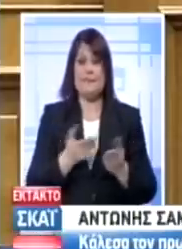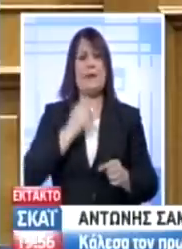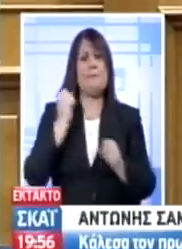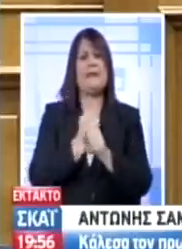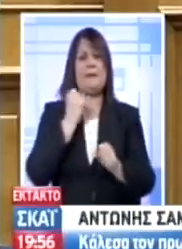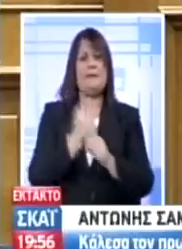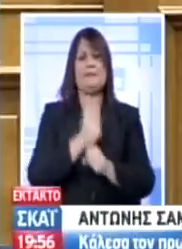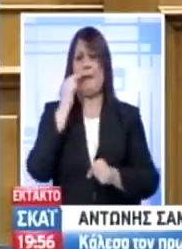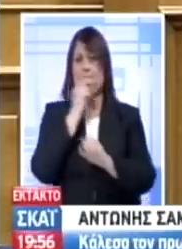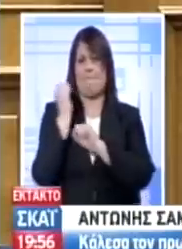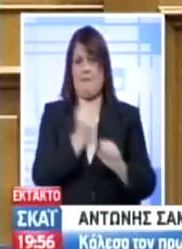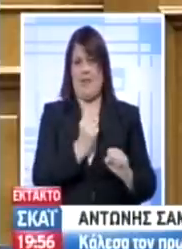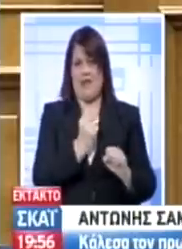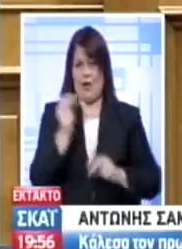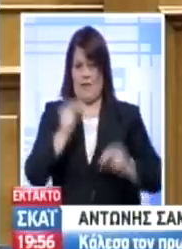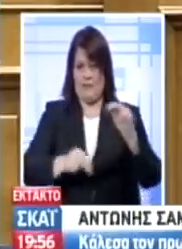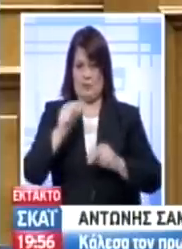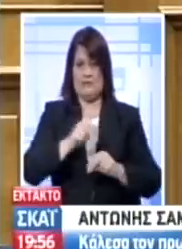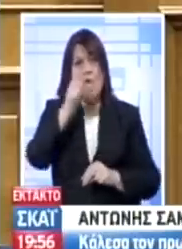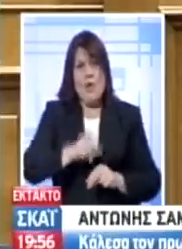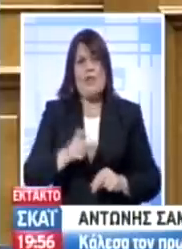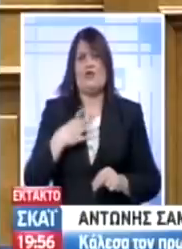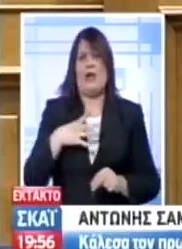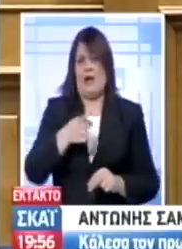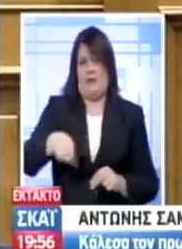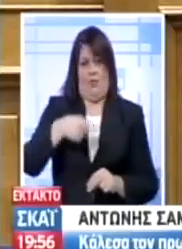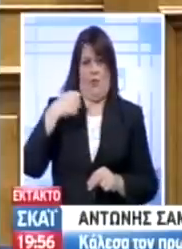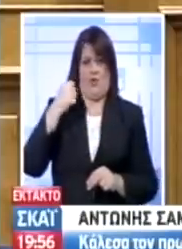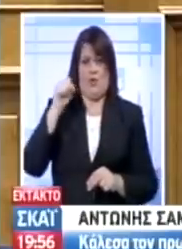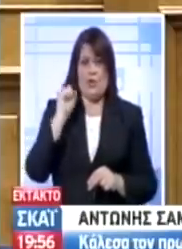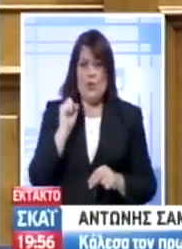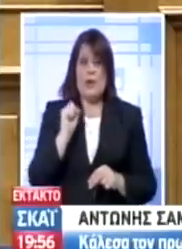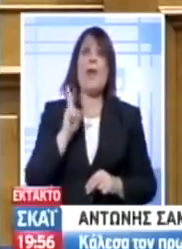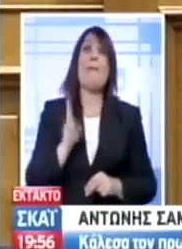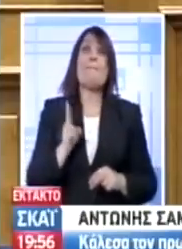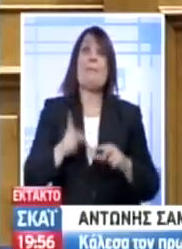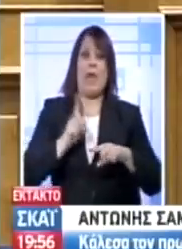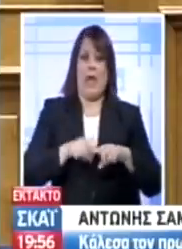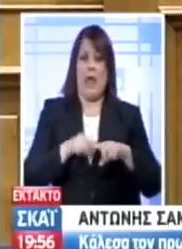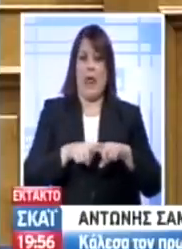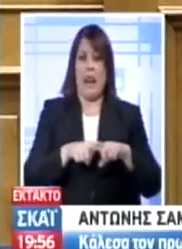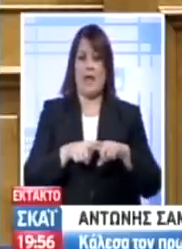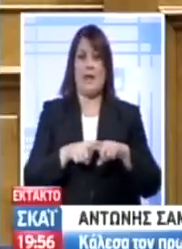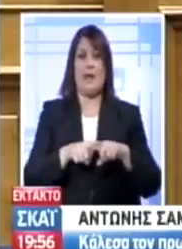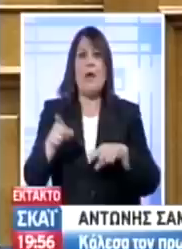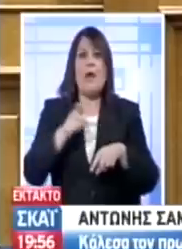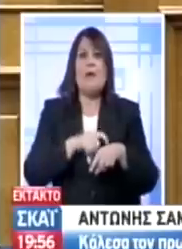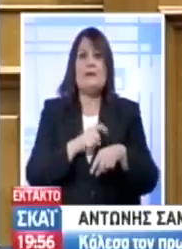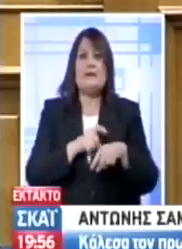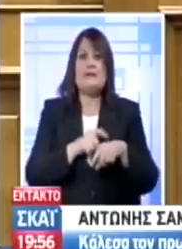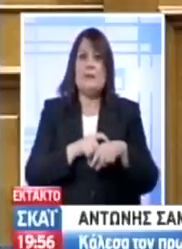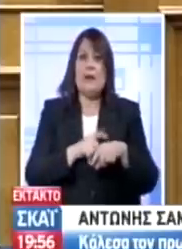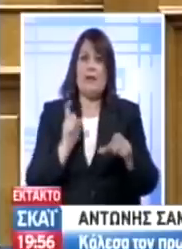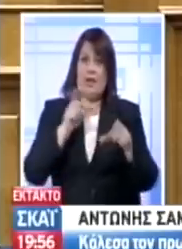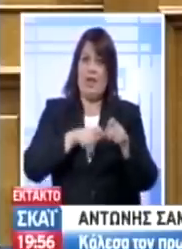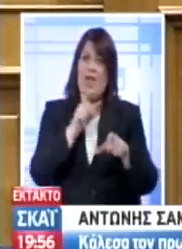δημοψήφισμα, που κανείς εκτός από τον ίδιο δεν ήθελε τελικά, κινδύνευε η ίδια η Ελλάδα να θέσει σε αμφισβήτηση την ένταξή της στο